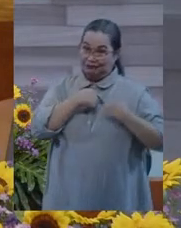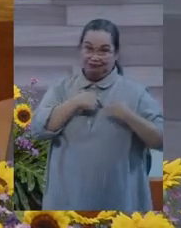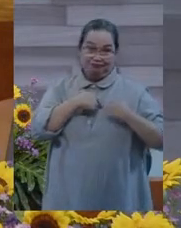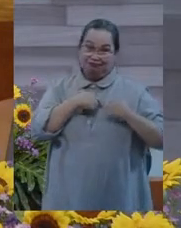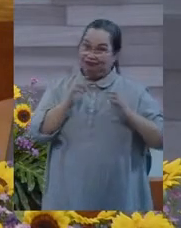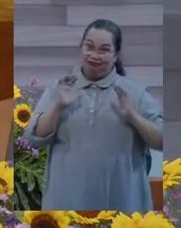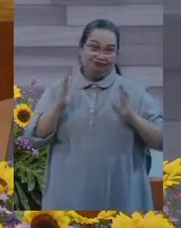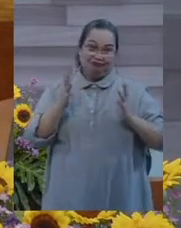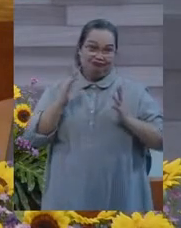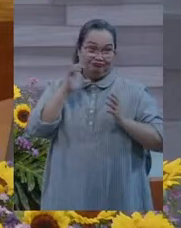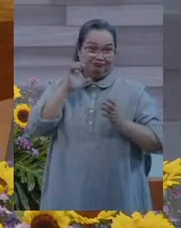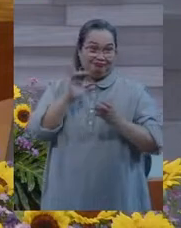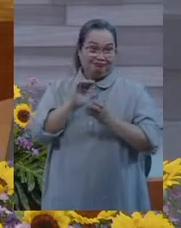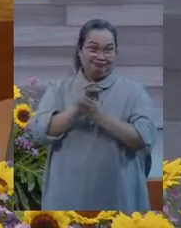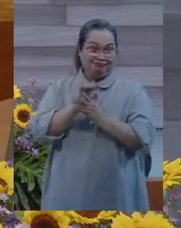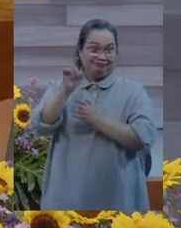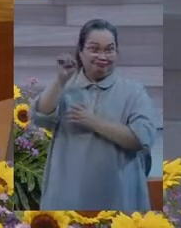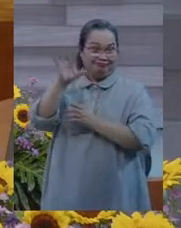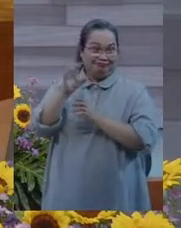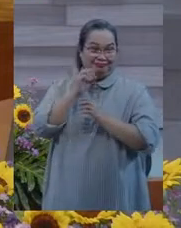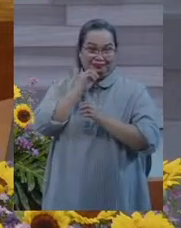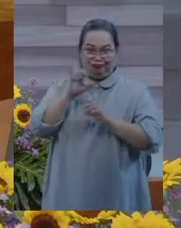mananampalataya sa kanilang diwa.